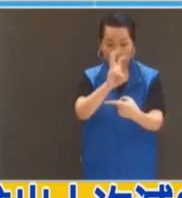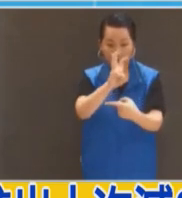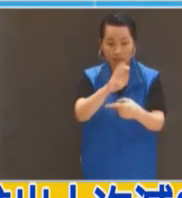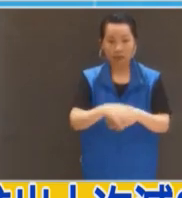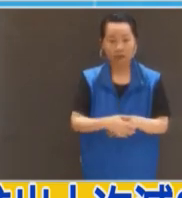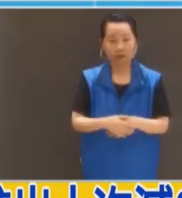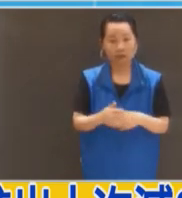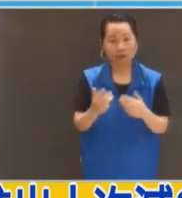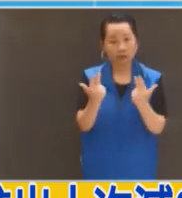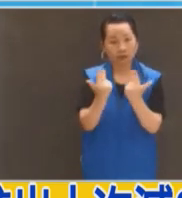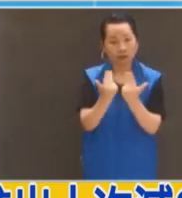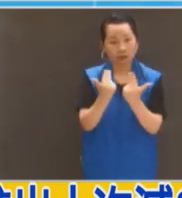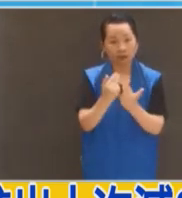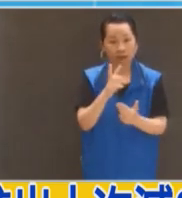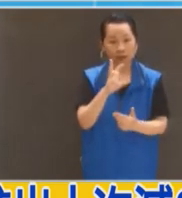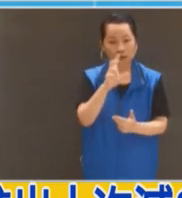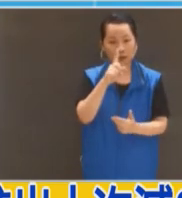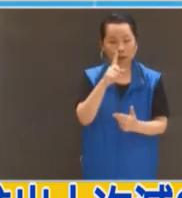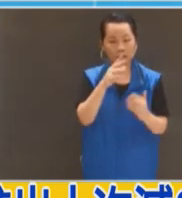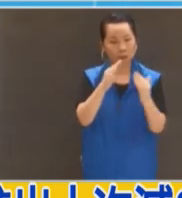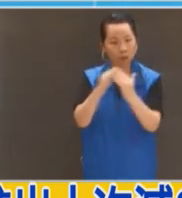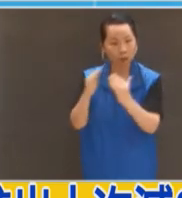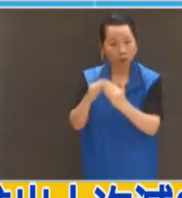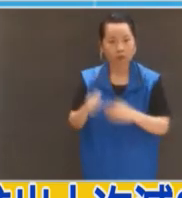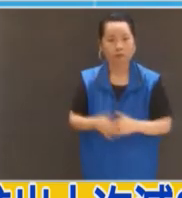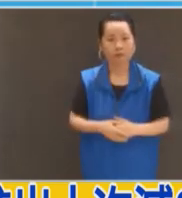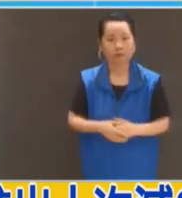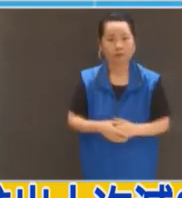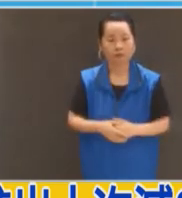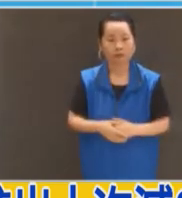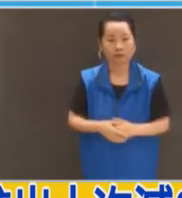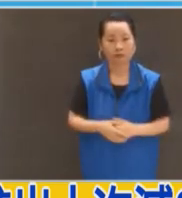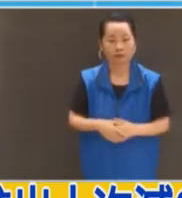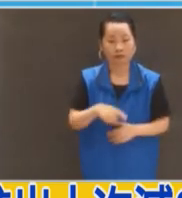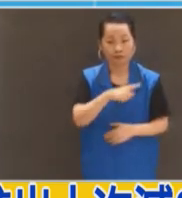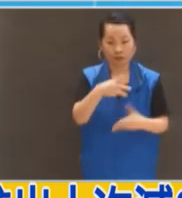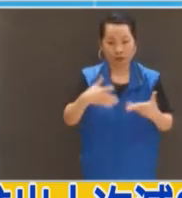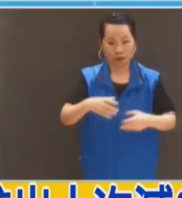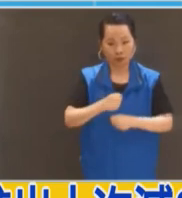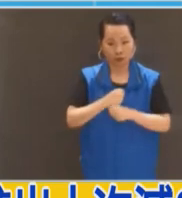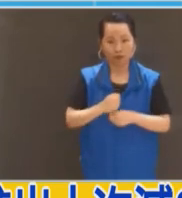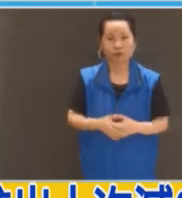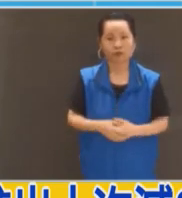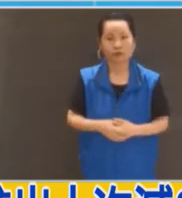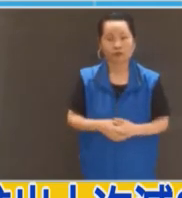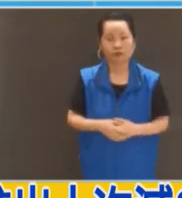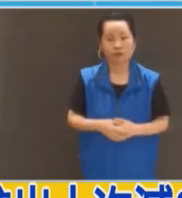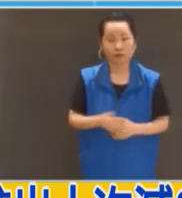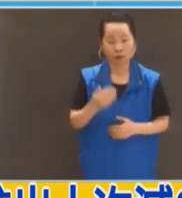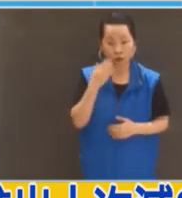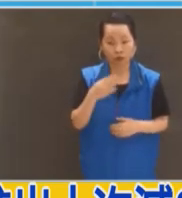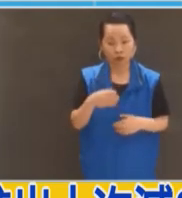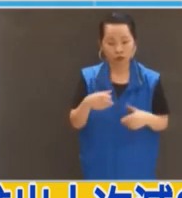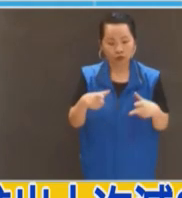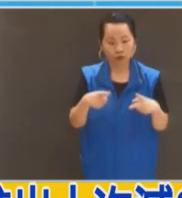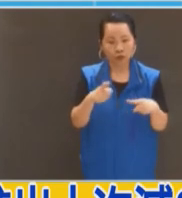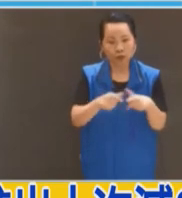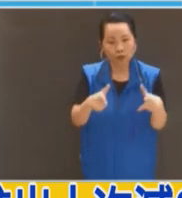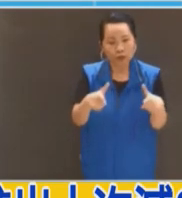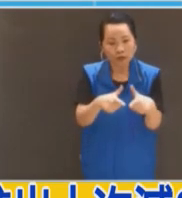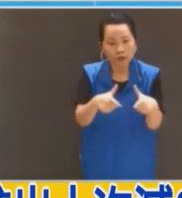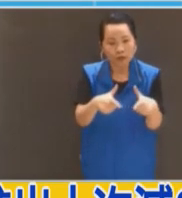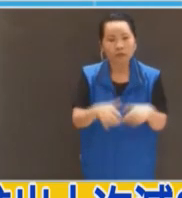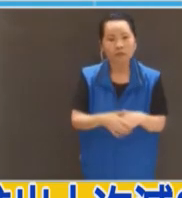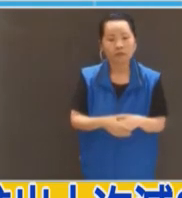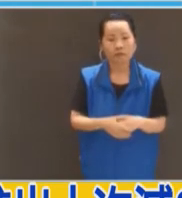新北大约有21万户，请市民朋友多多的注意。至于有关小规模营业人，中央特别